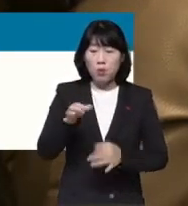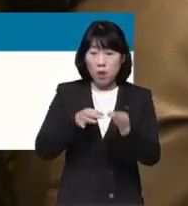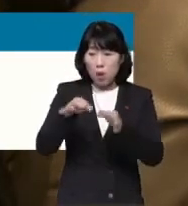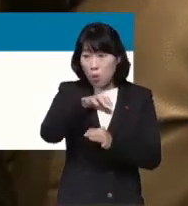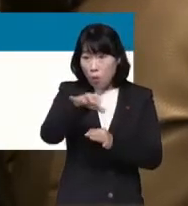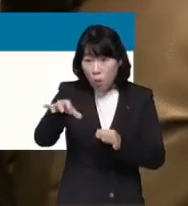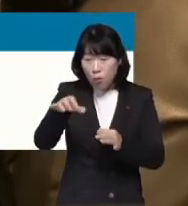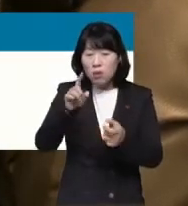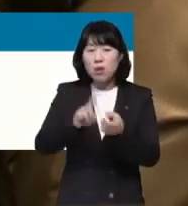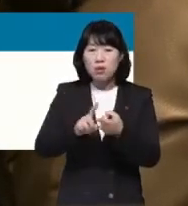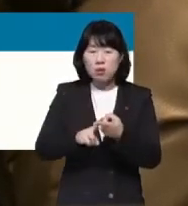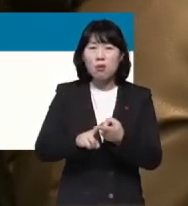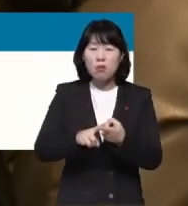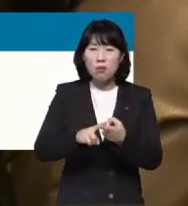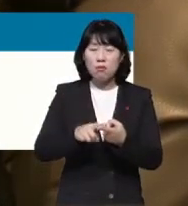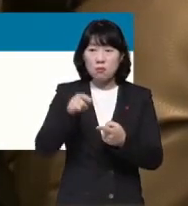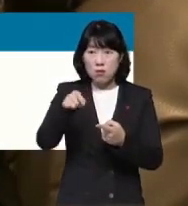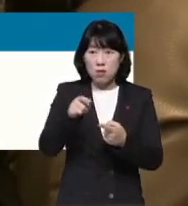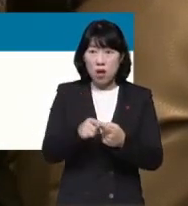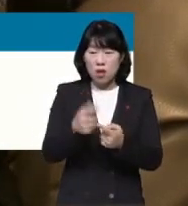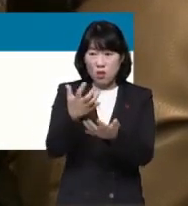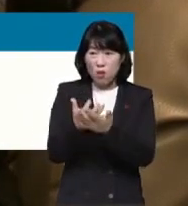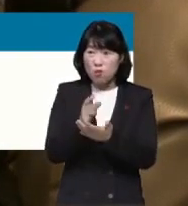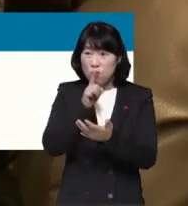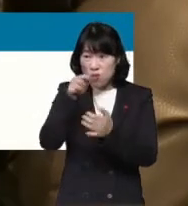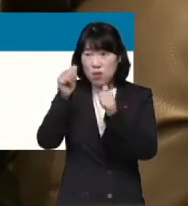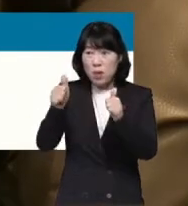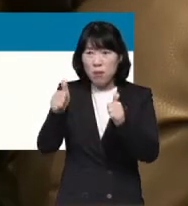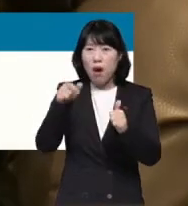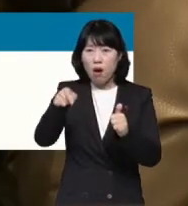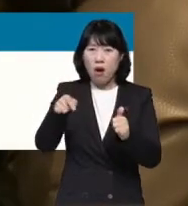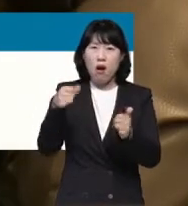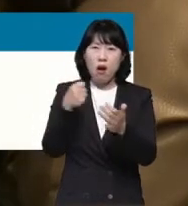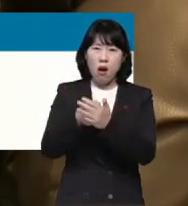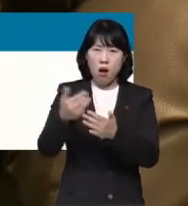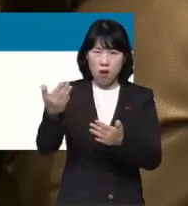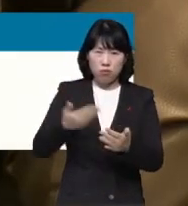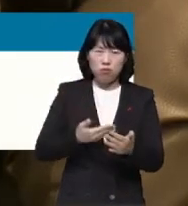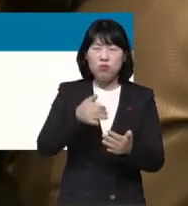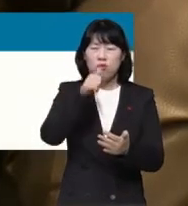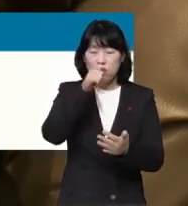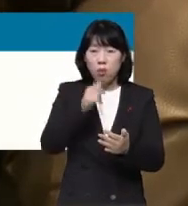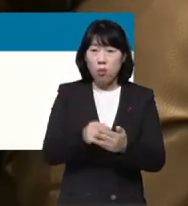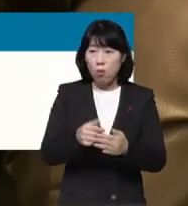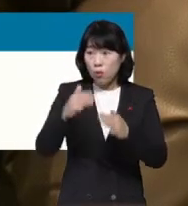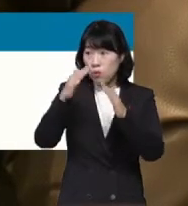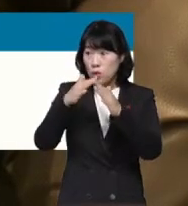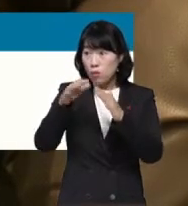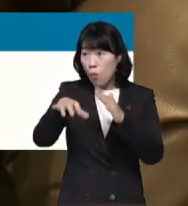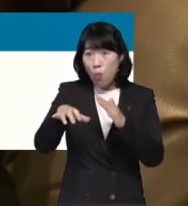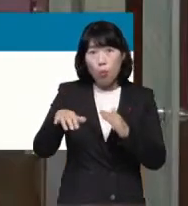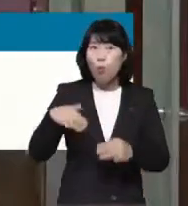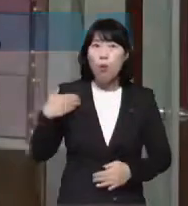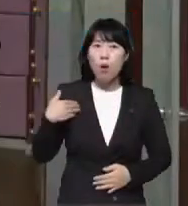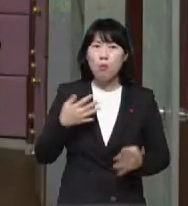따라서 공시손달 재판 받는 경우도 많고 그래요. 지금 거주지도 모르는 사람도